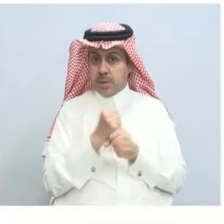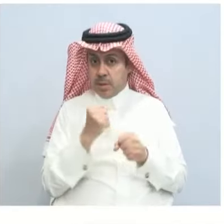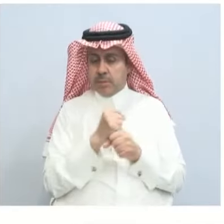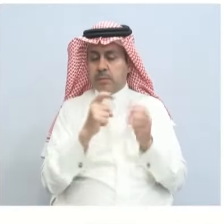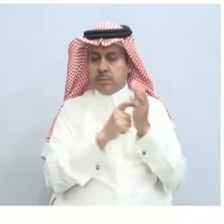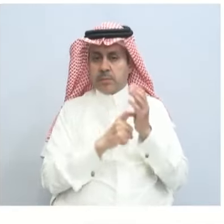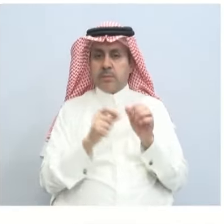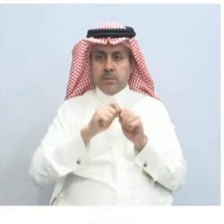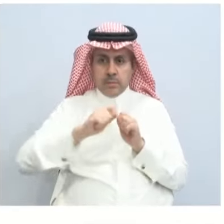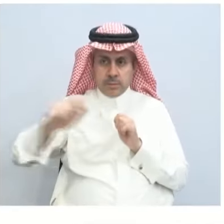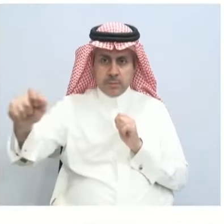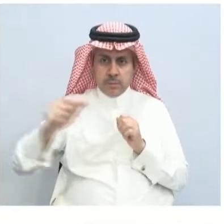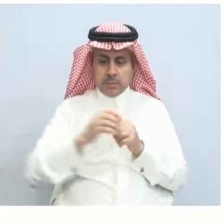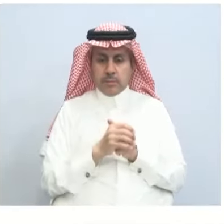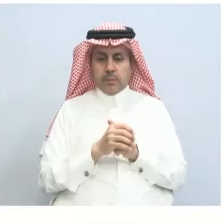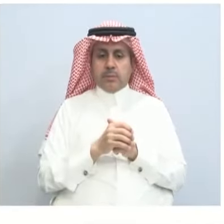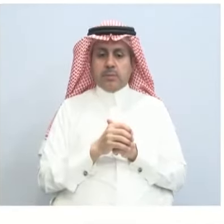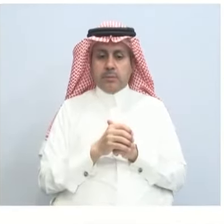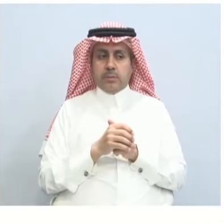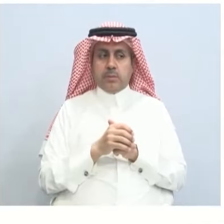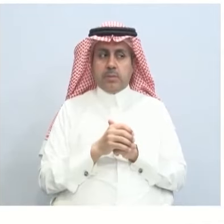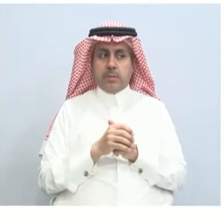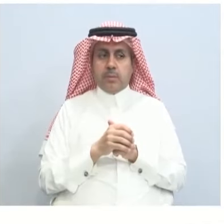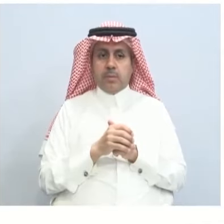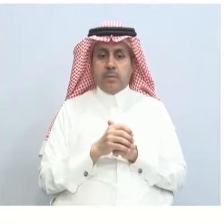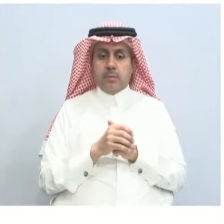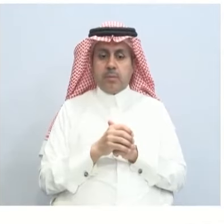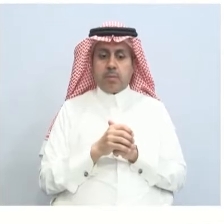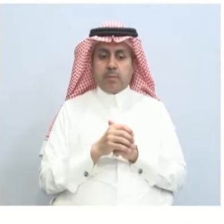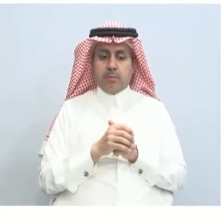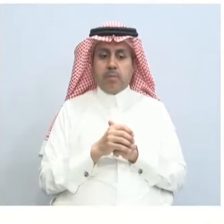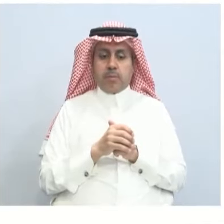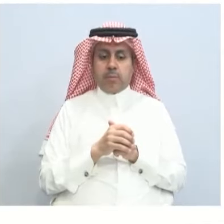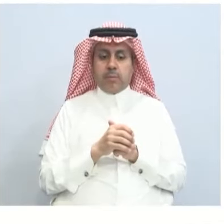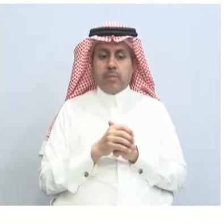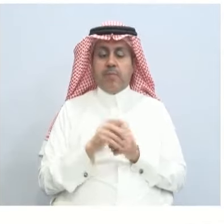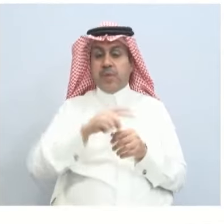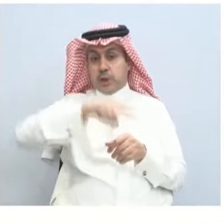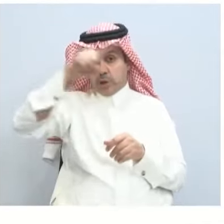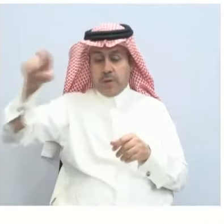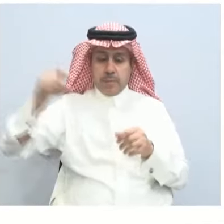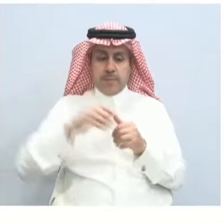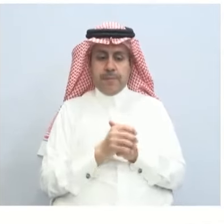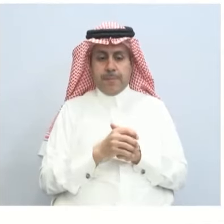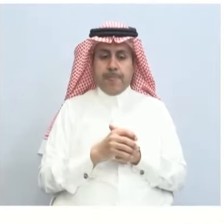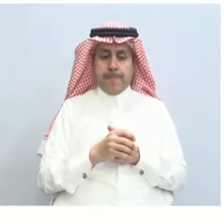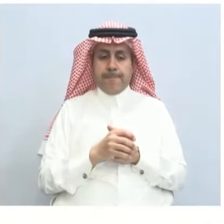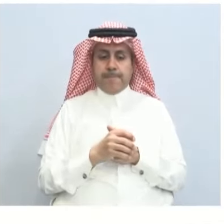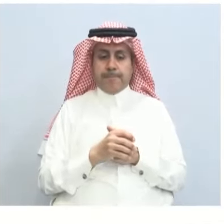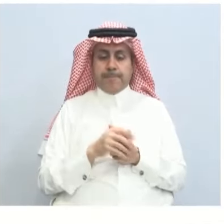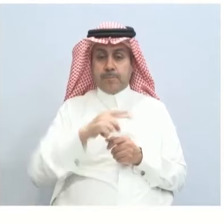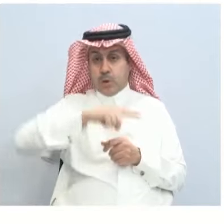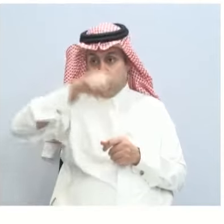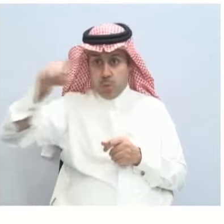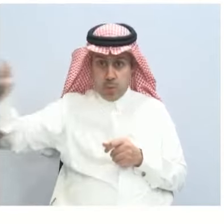المسافه يلا نستخدم قانون المسافه فبالتالي راح نقول ان الدن ستانت تساوي جذر نفتح جذر كذا كبير